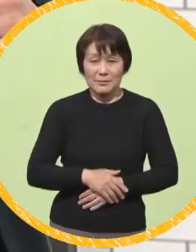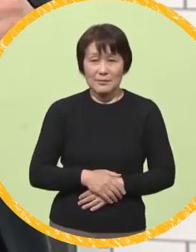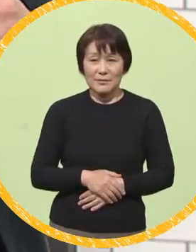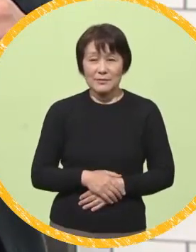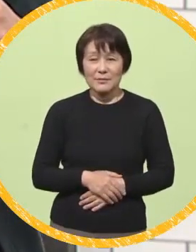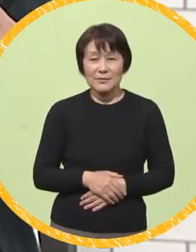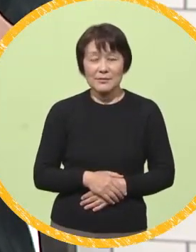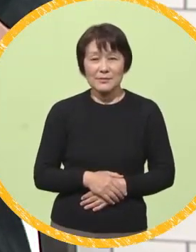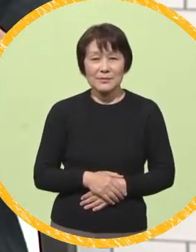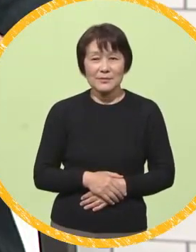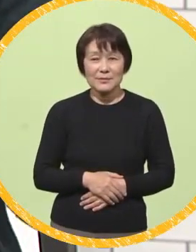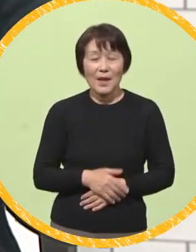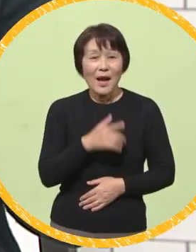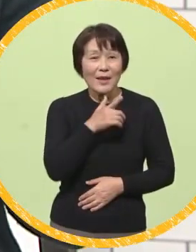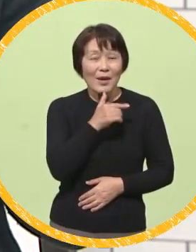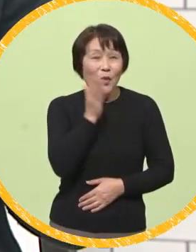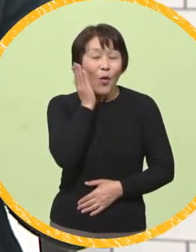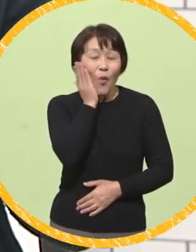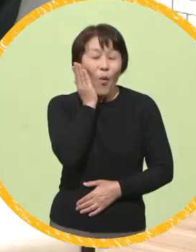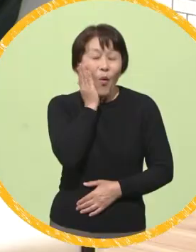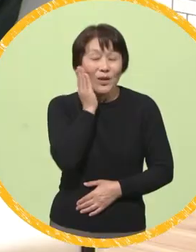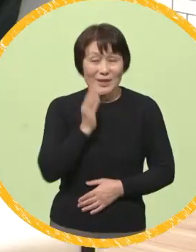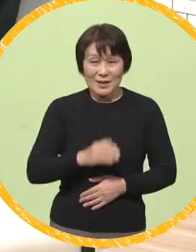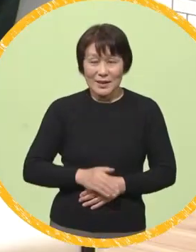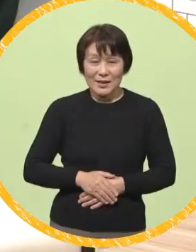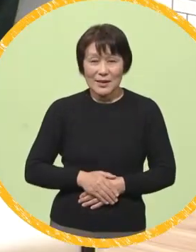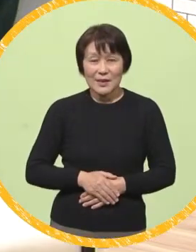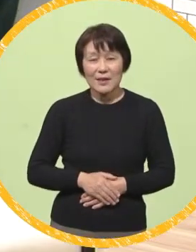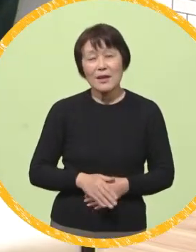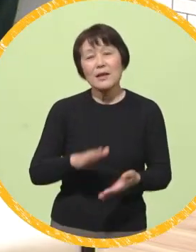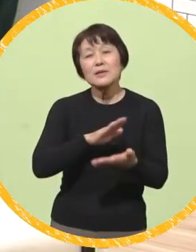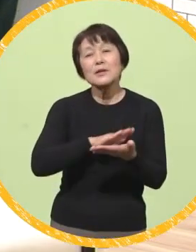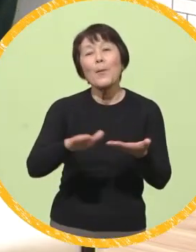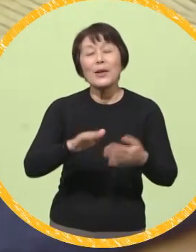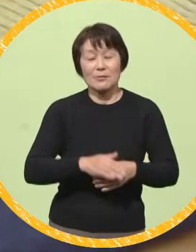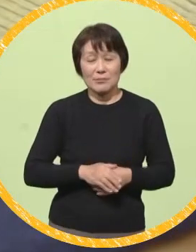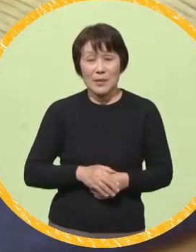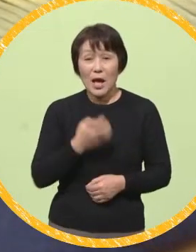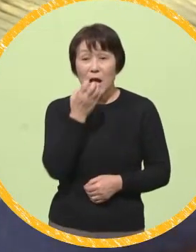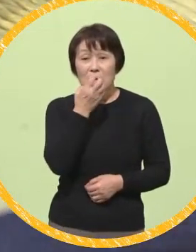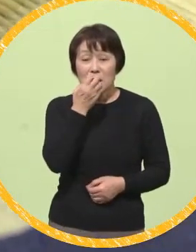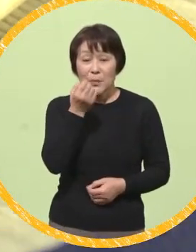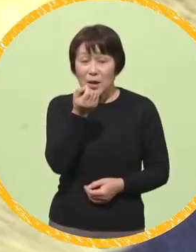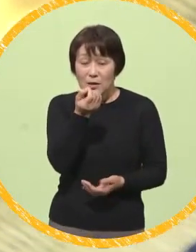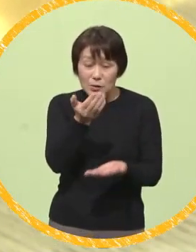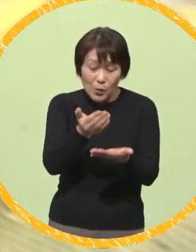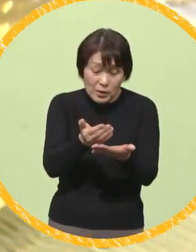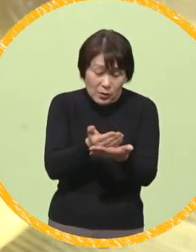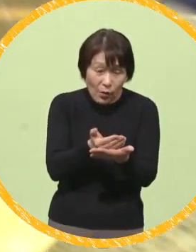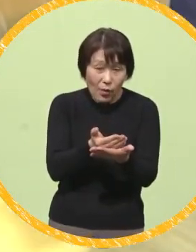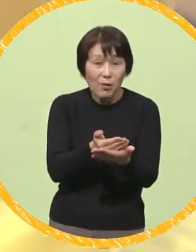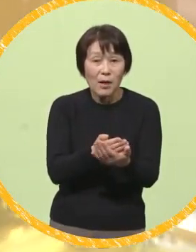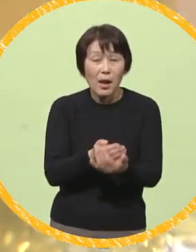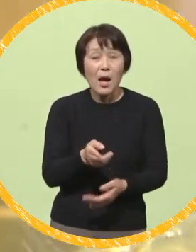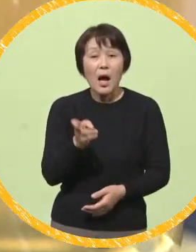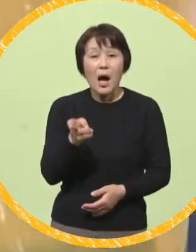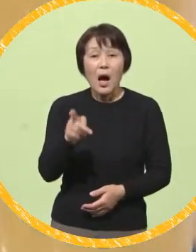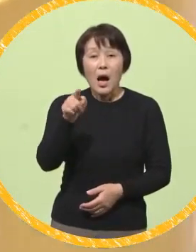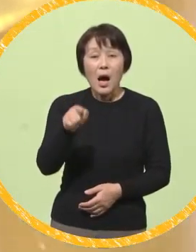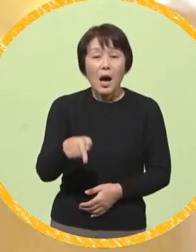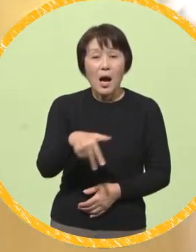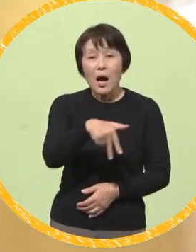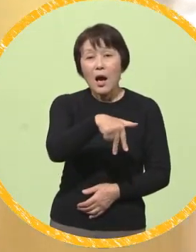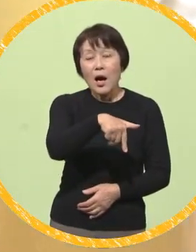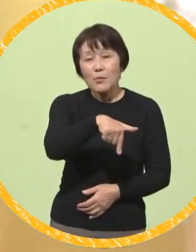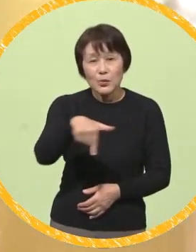うん、あーなるほど、美味しい、 さっぱりしてて、 さっぱりですね、 少し苦味が最後の、うんうんうん、 ちょっとハーブティーっぽい感じも、 そうなんです、ジャス